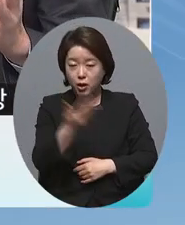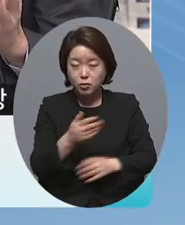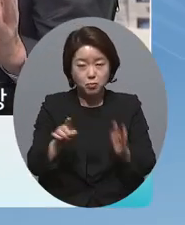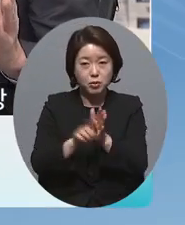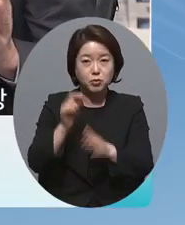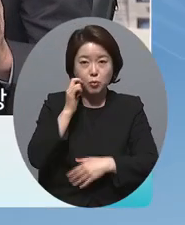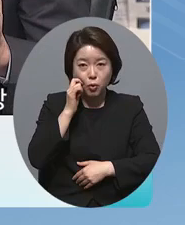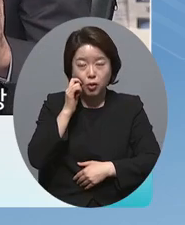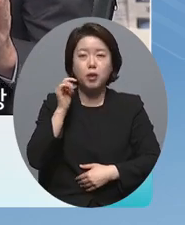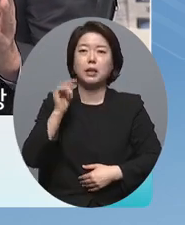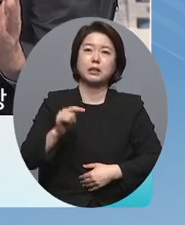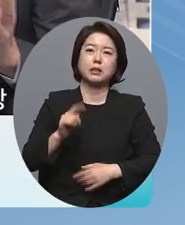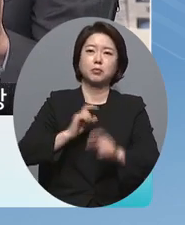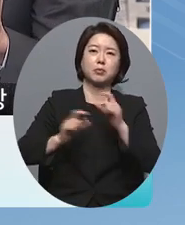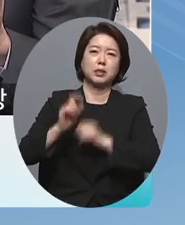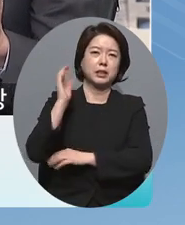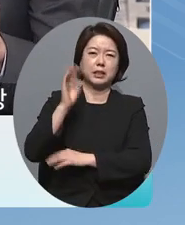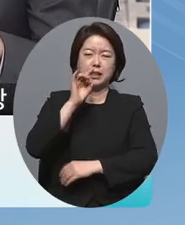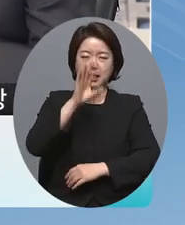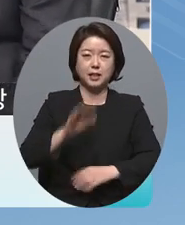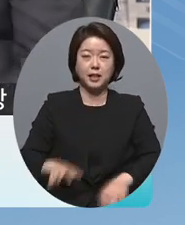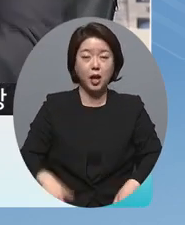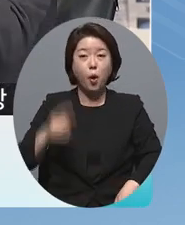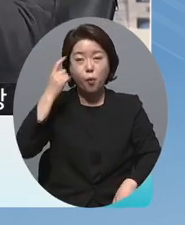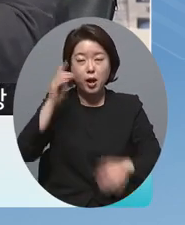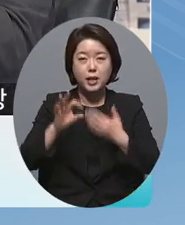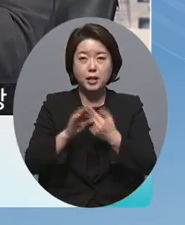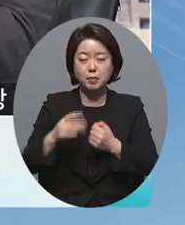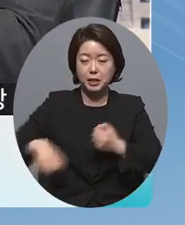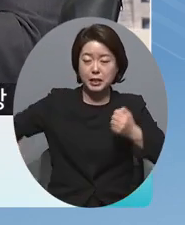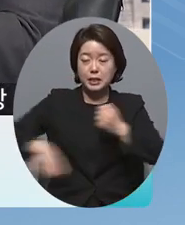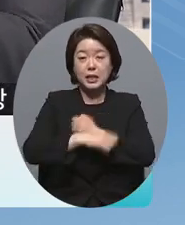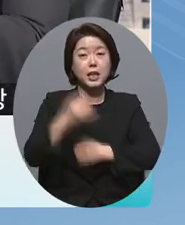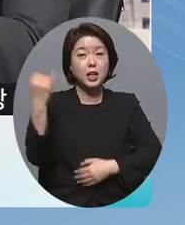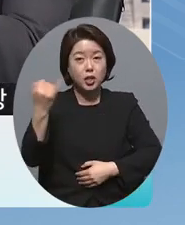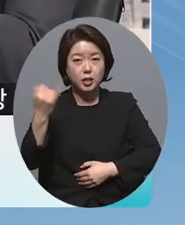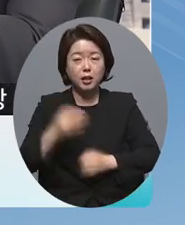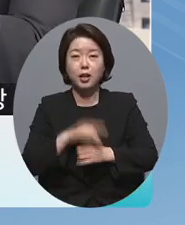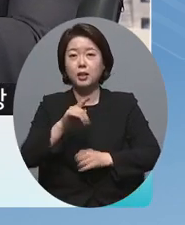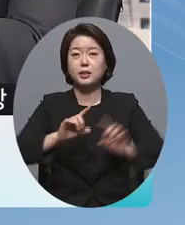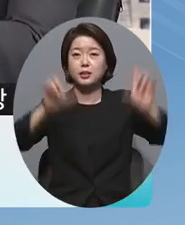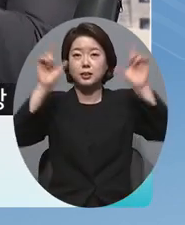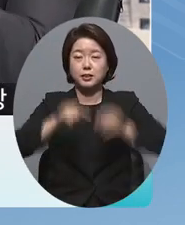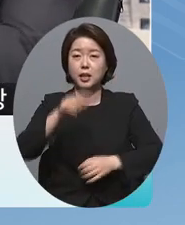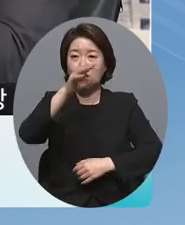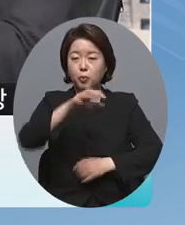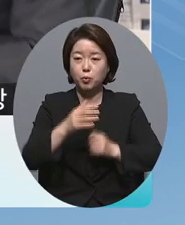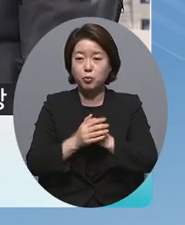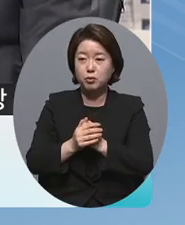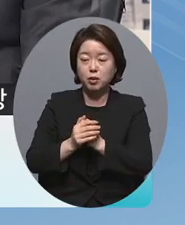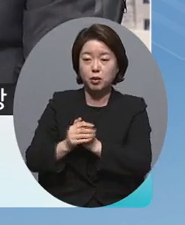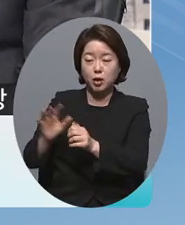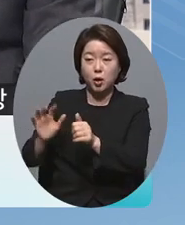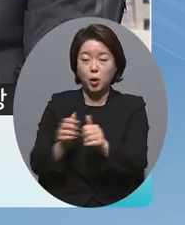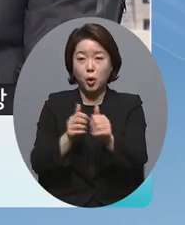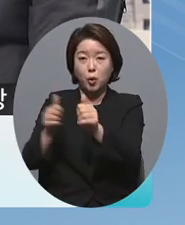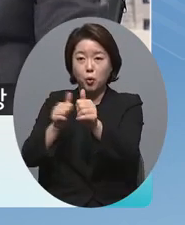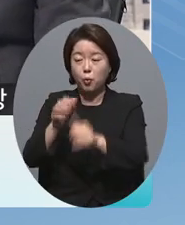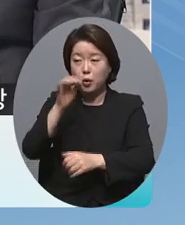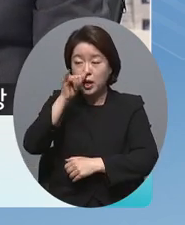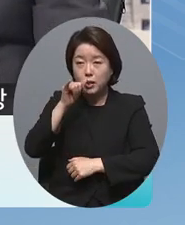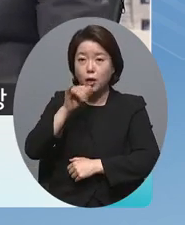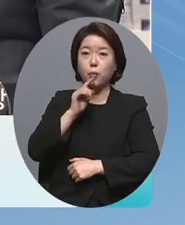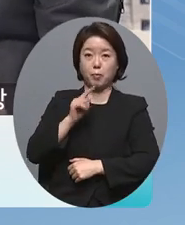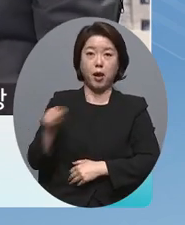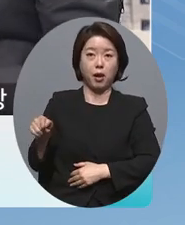나오면 이제 더 이상 얘기는 그건 안 되는 거고 왜 그러냐면 이 첼리스트라는 사람이 그날 현장에 경호원이 있었다고 얘기를 했거든요.